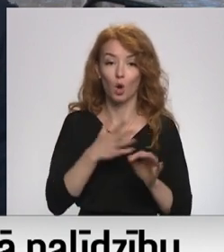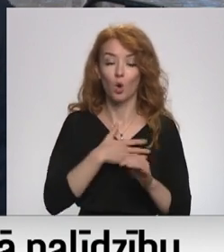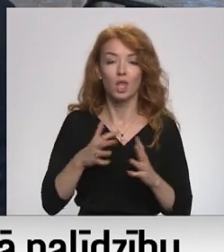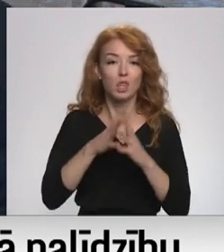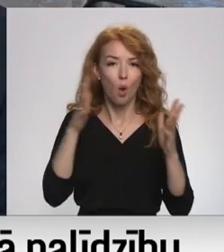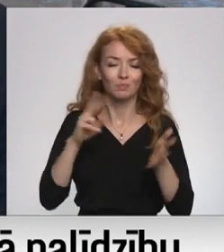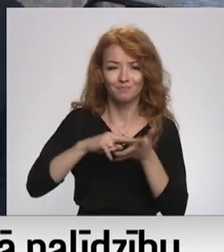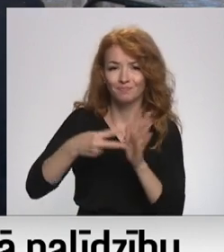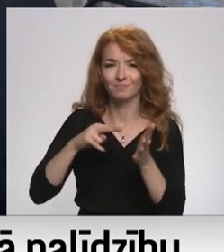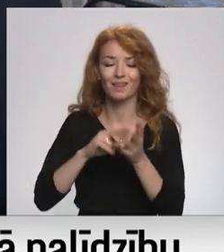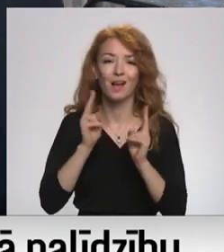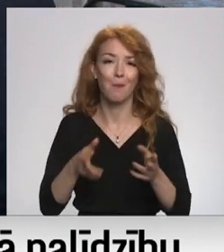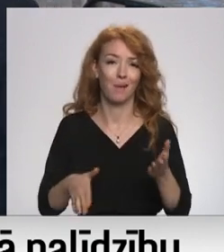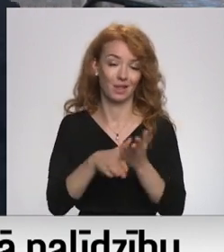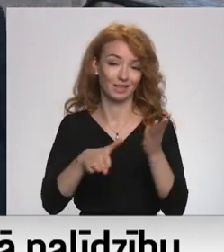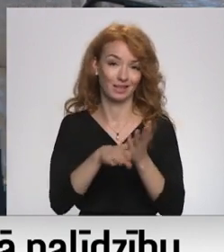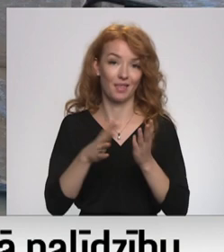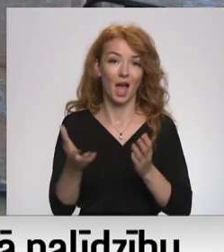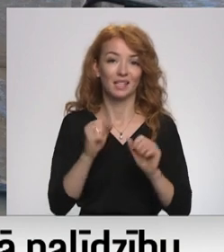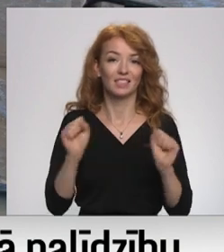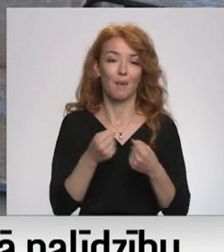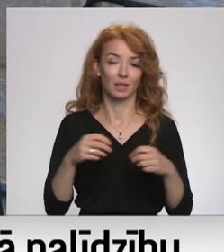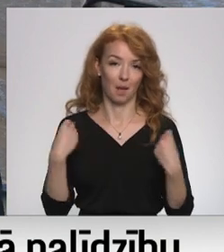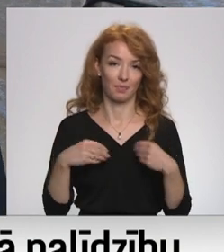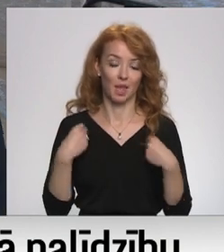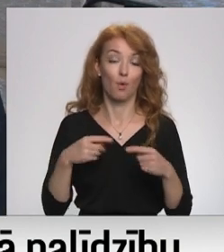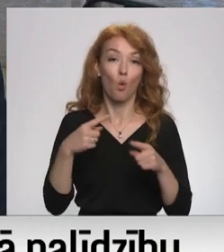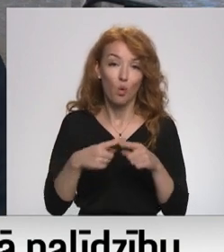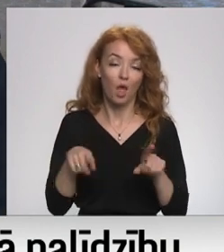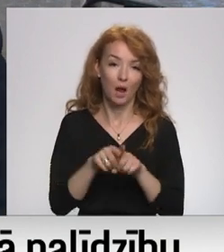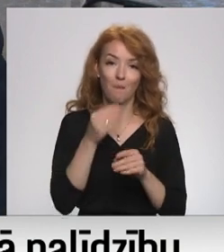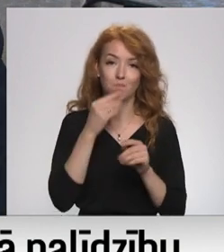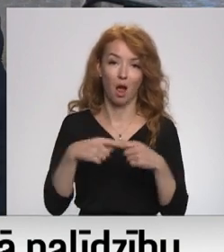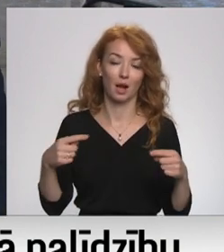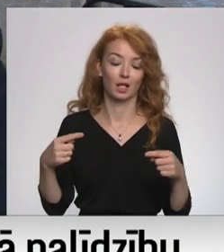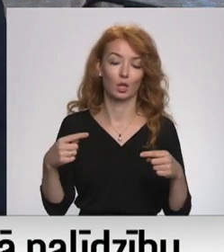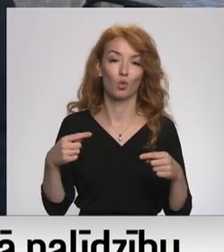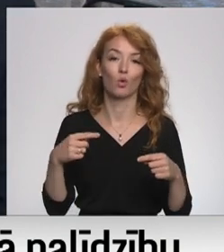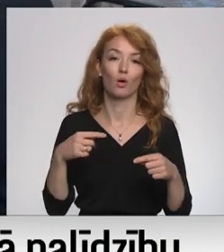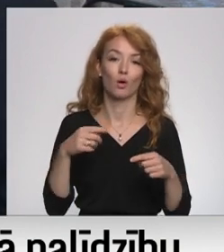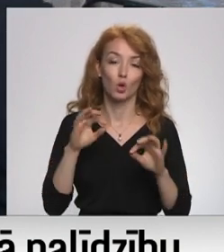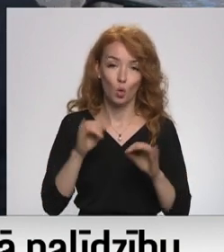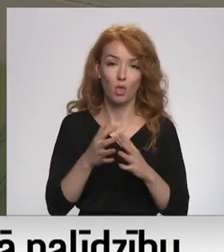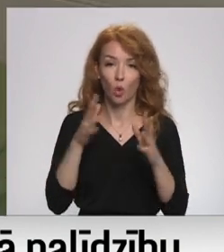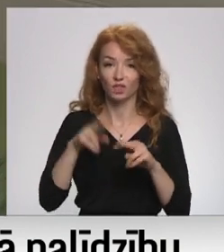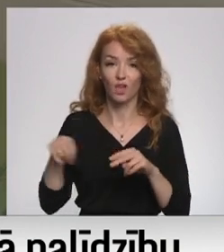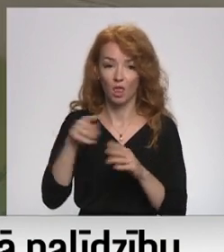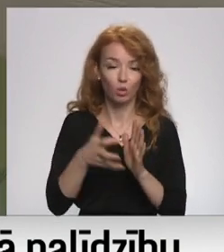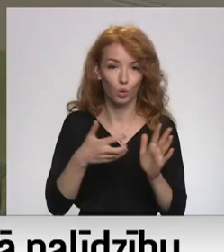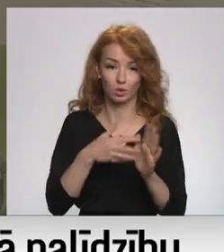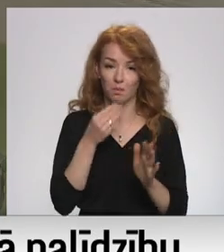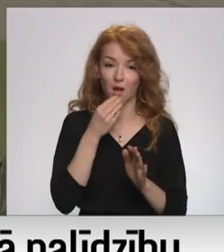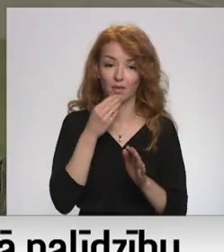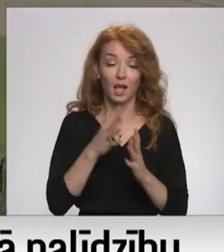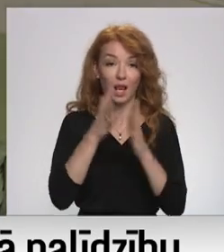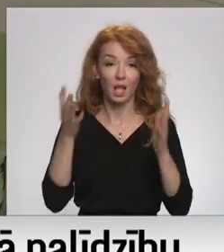domāsim par to, kā viņiem palīdzēt ar ziemas apģērbiem un arī pārtiku, kas ir ļoti atbrīvotās vietās ir vajadzīgs. Nozīmīgi